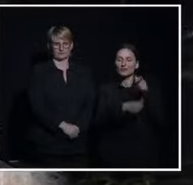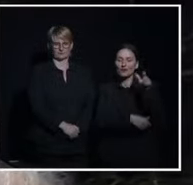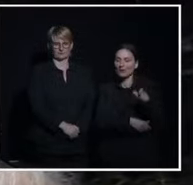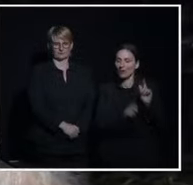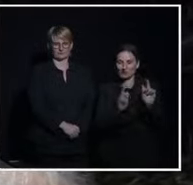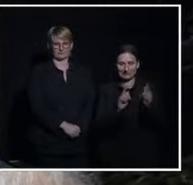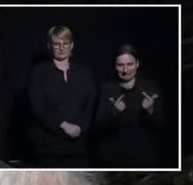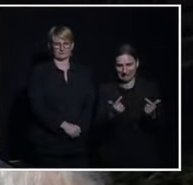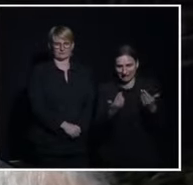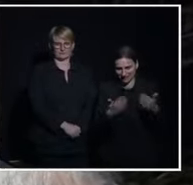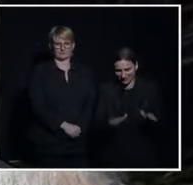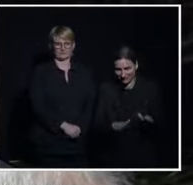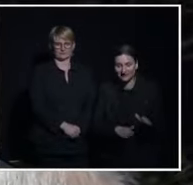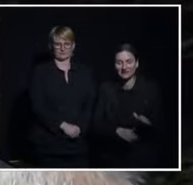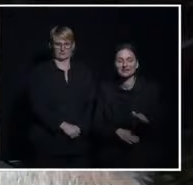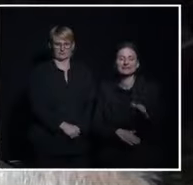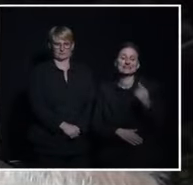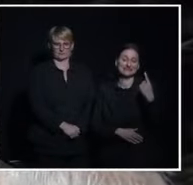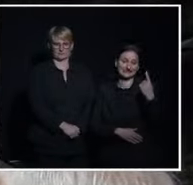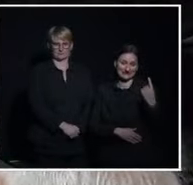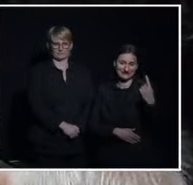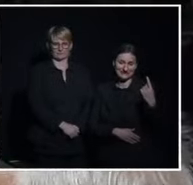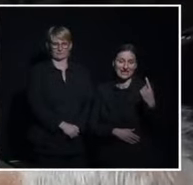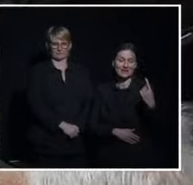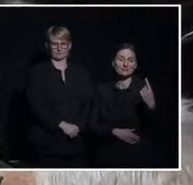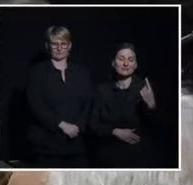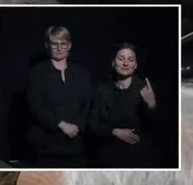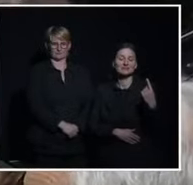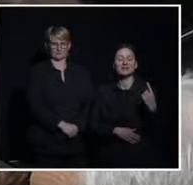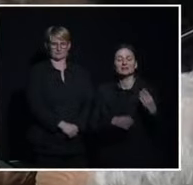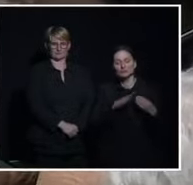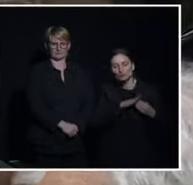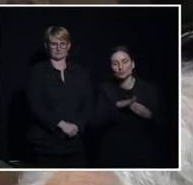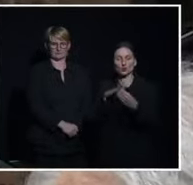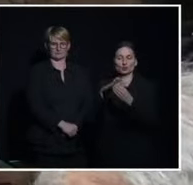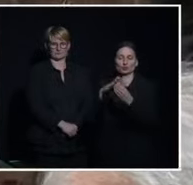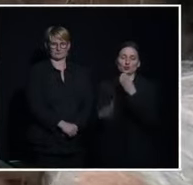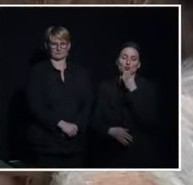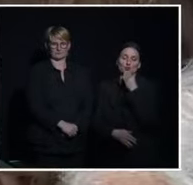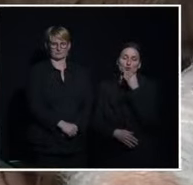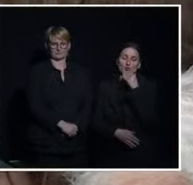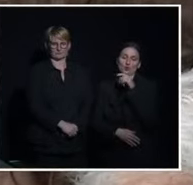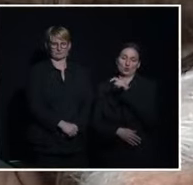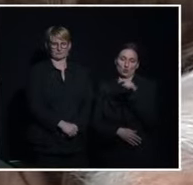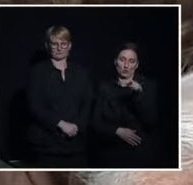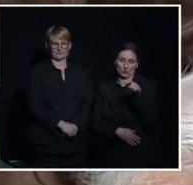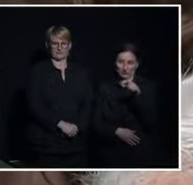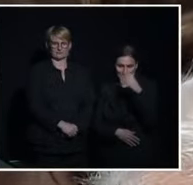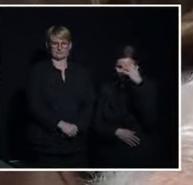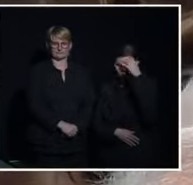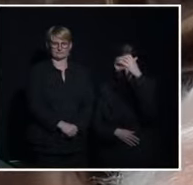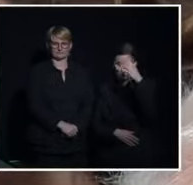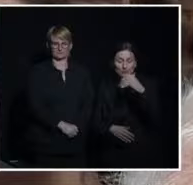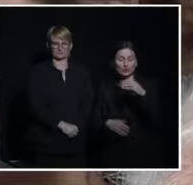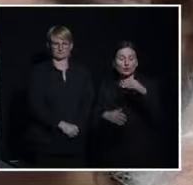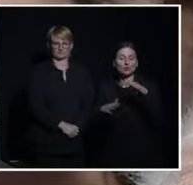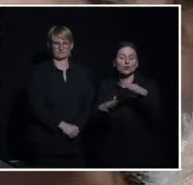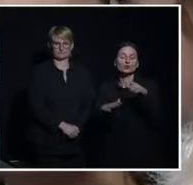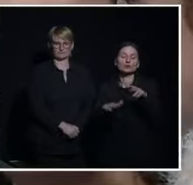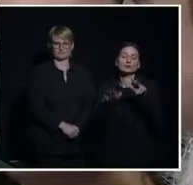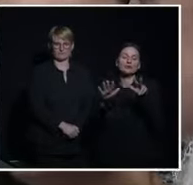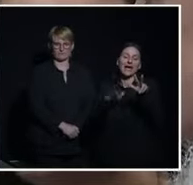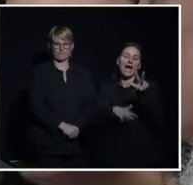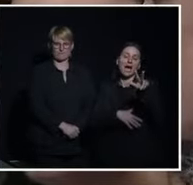Karl Schörkhofer war ein Mensch, der Juden in München geholfen hat, der schon bereits 1938